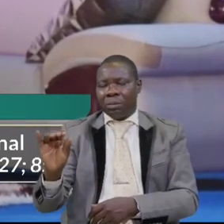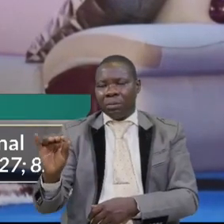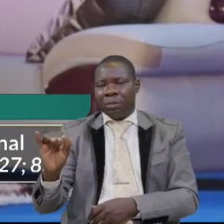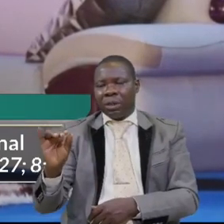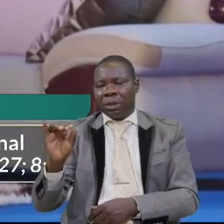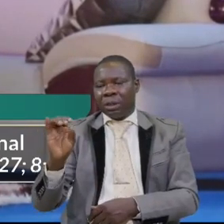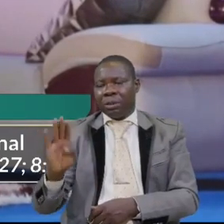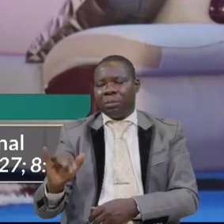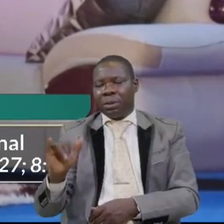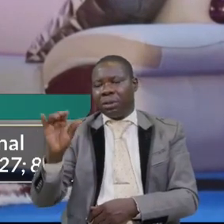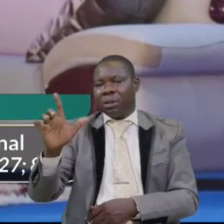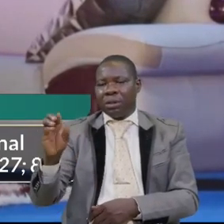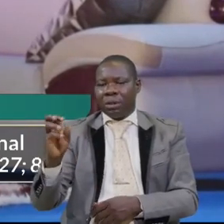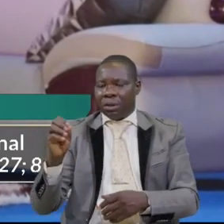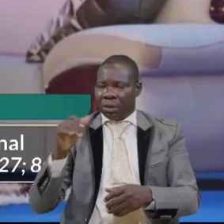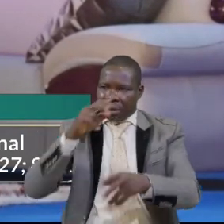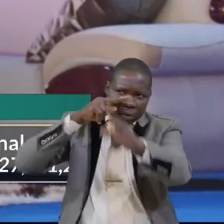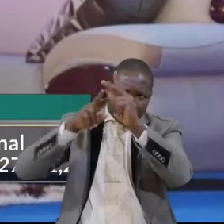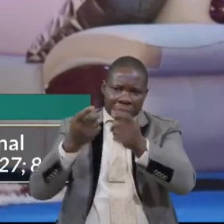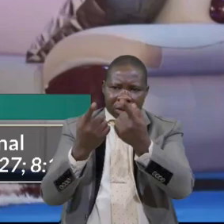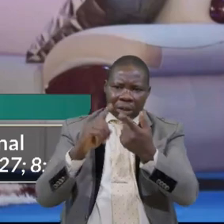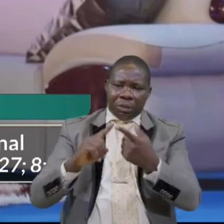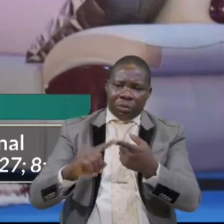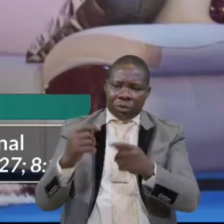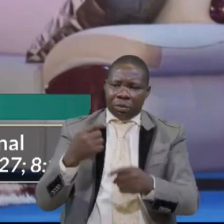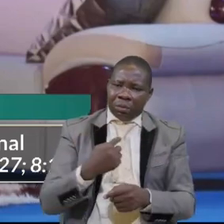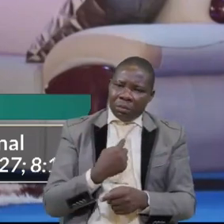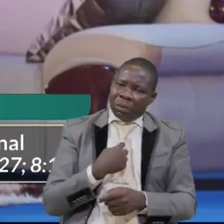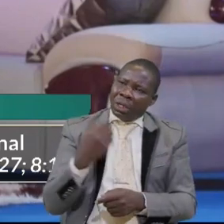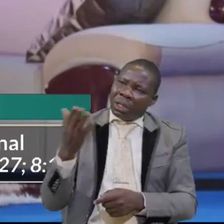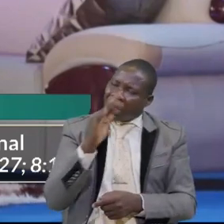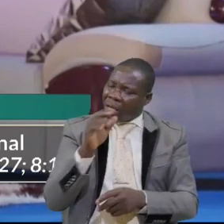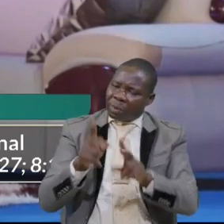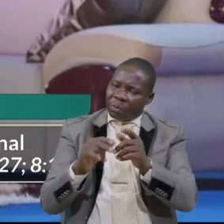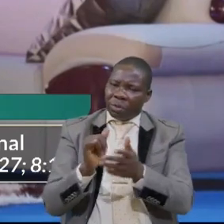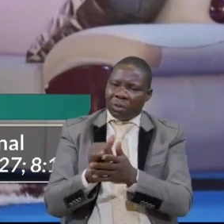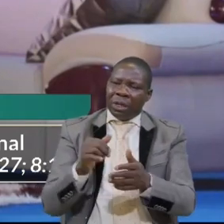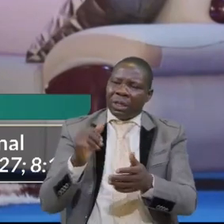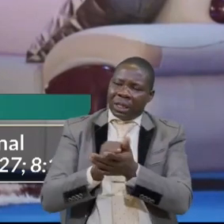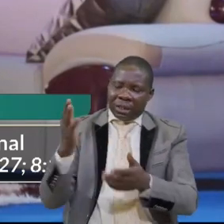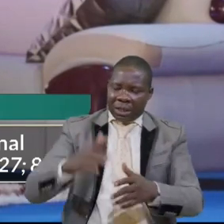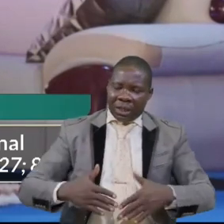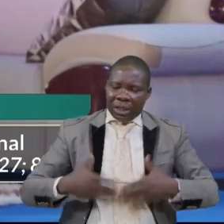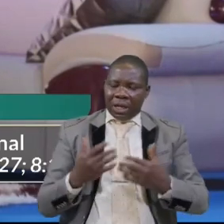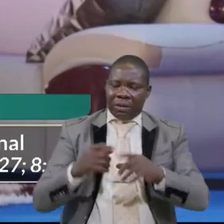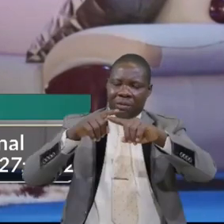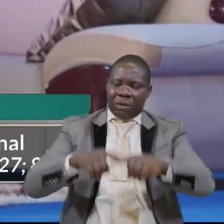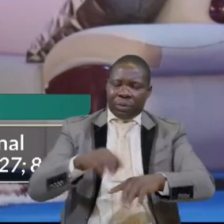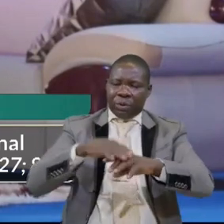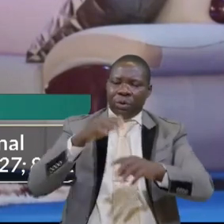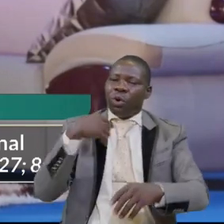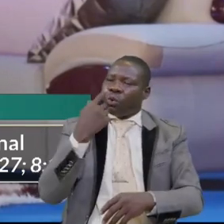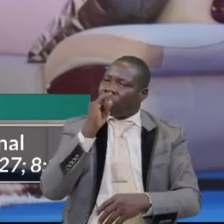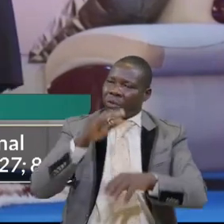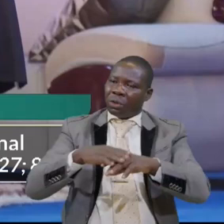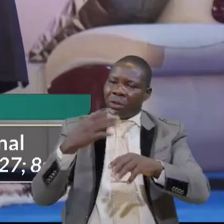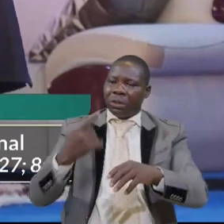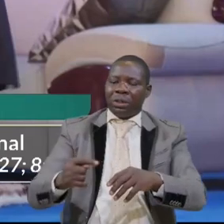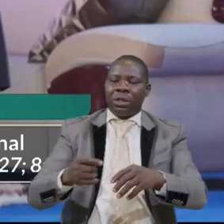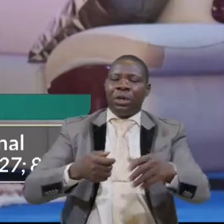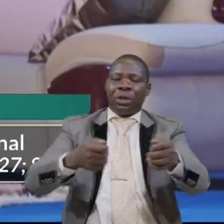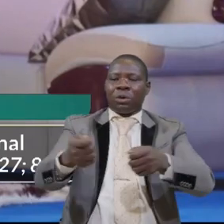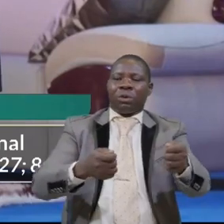gens, leur vie dépend de qui? De celui qui est au sommet de l'empire, à la tête de l'empire. Il y a des